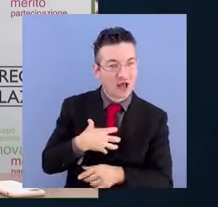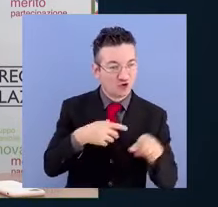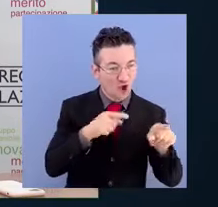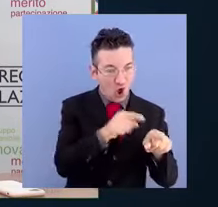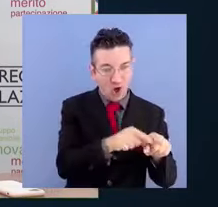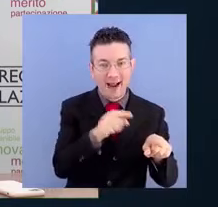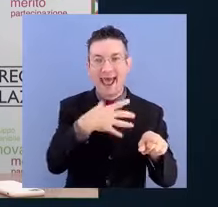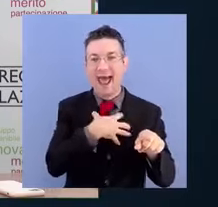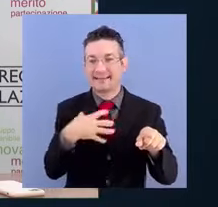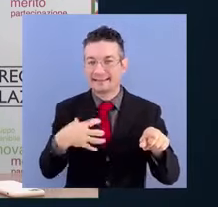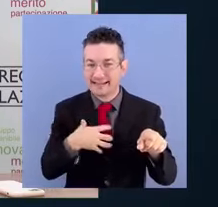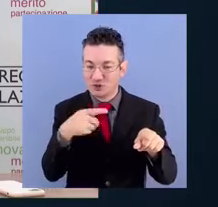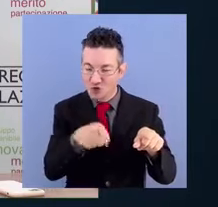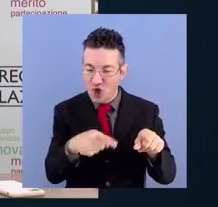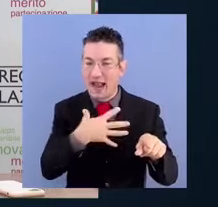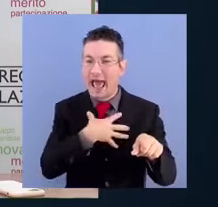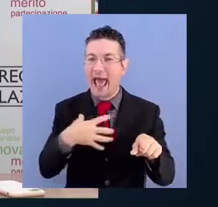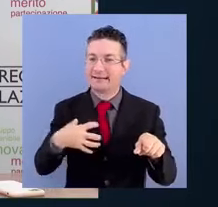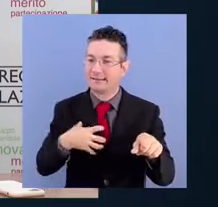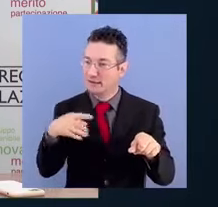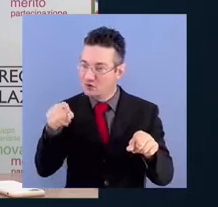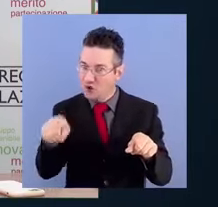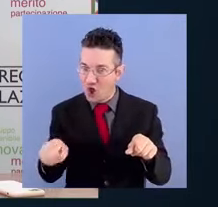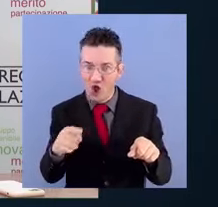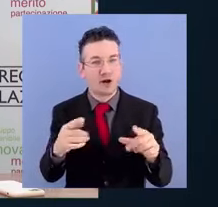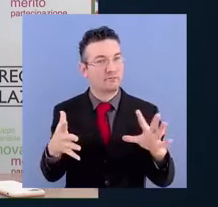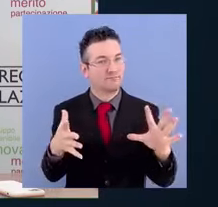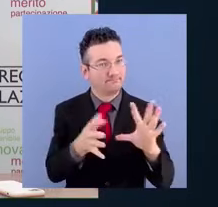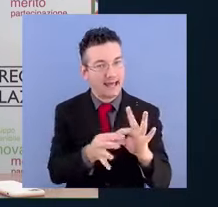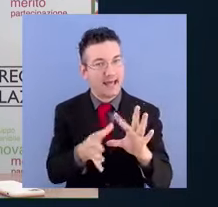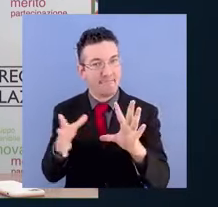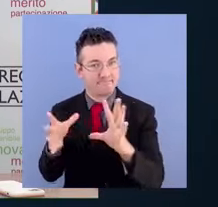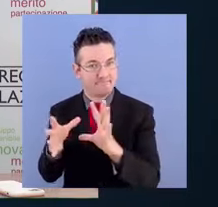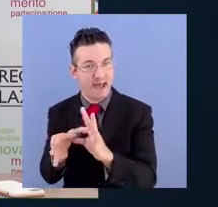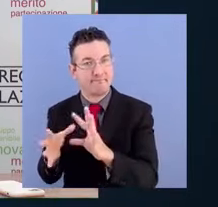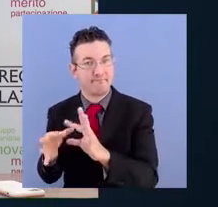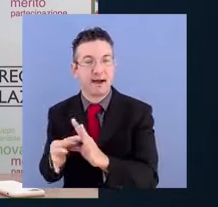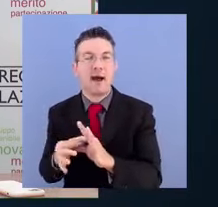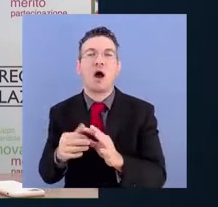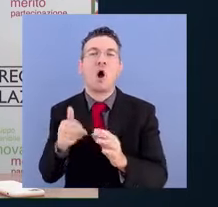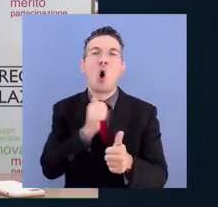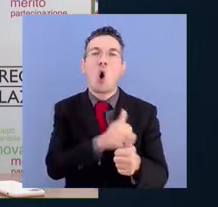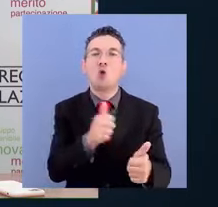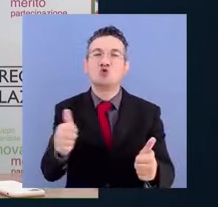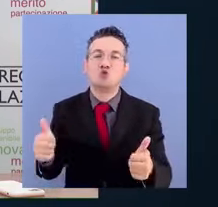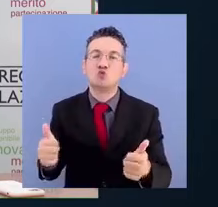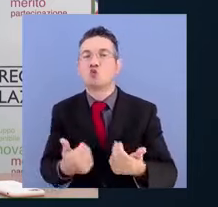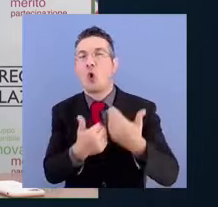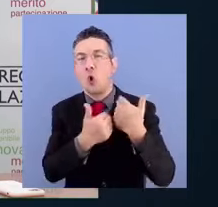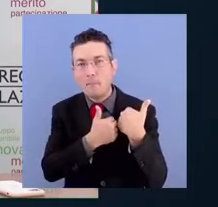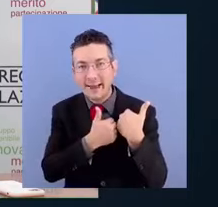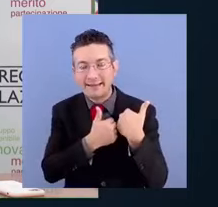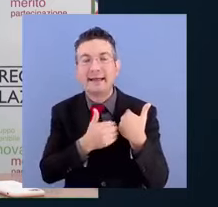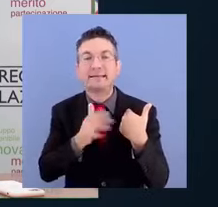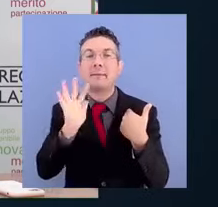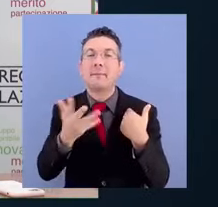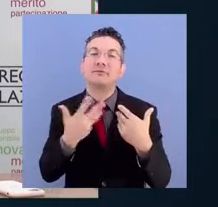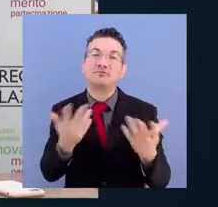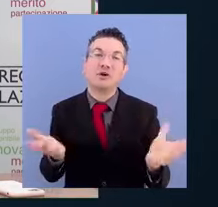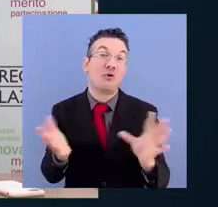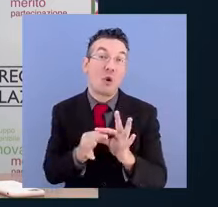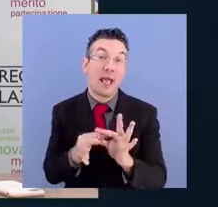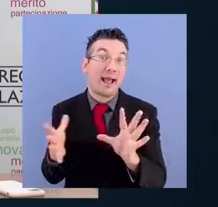che ovviamente le cui ovviamente ambiti le cui competenze si intrecciano ma anche il lavoro